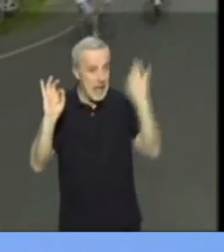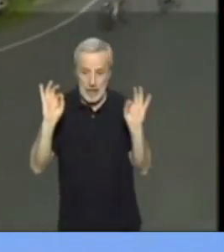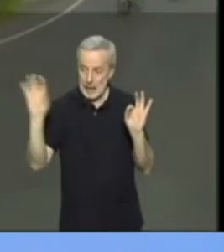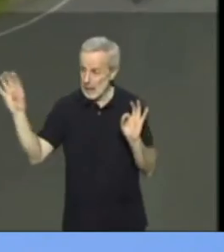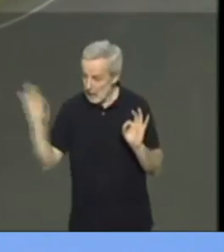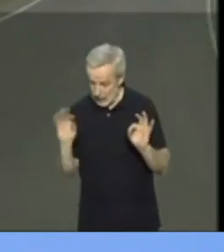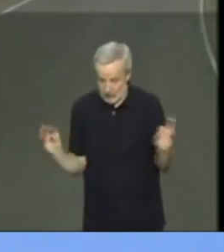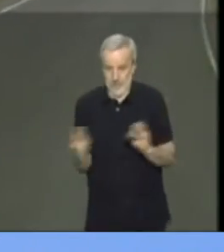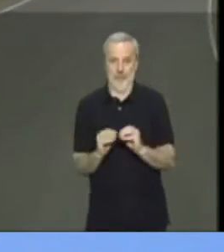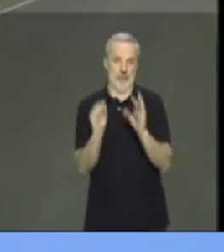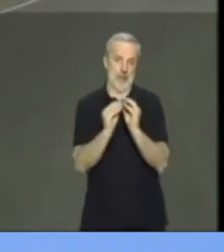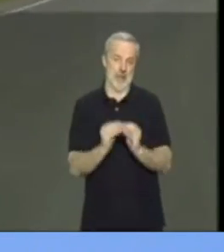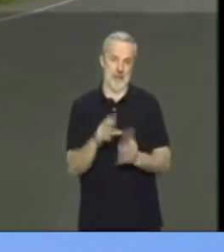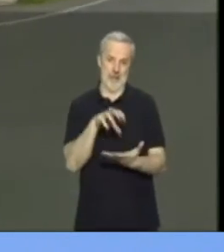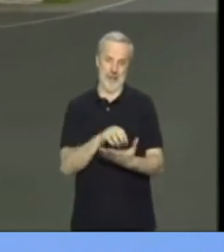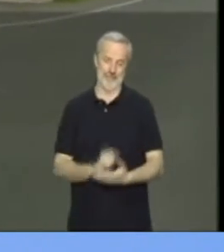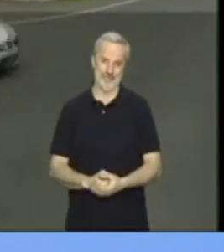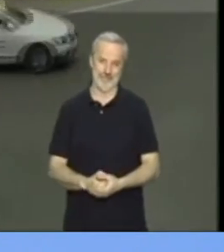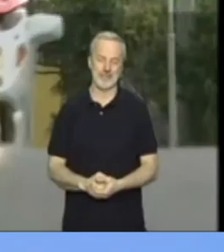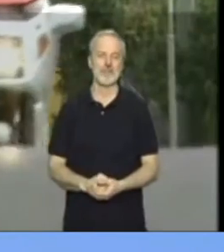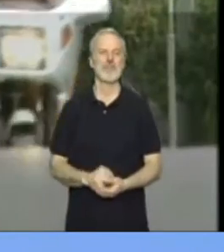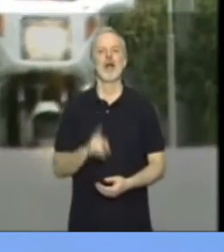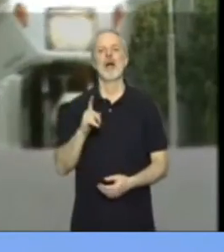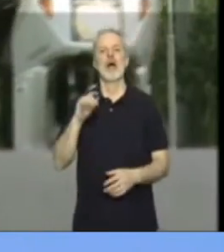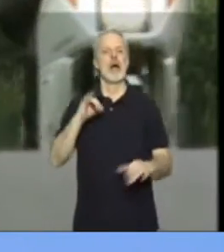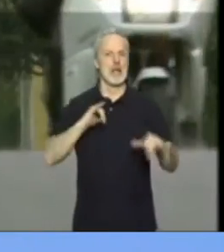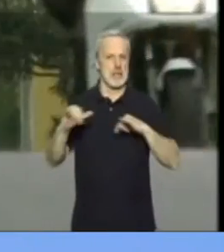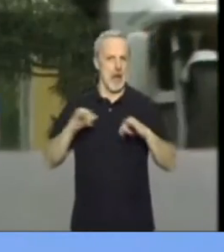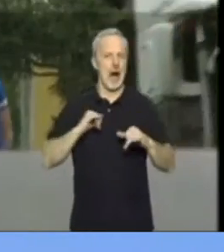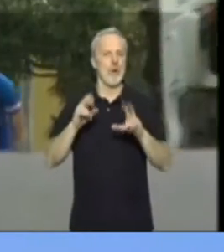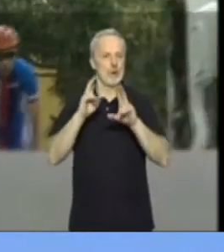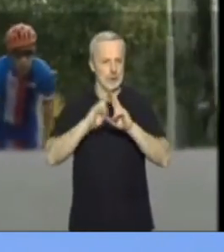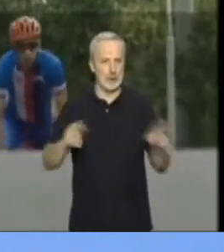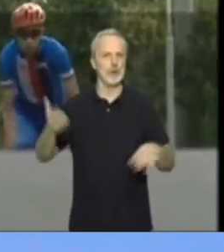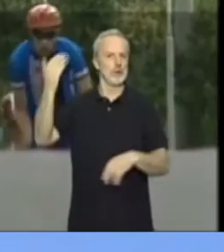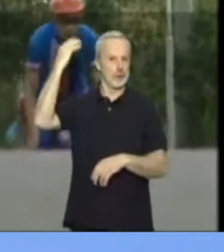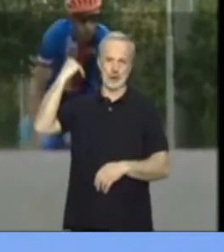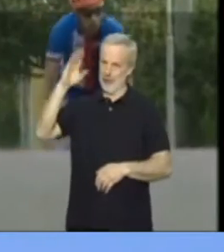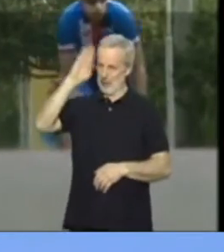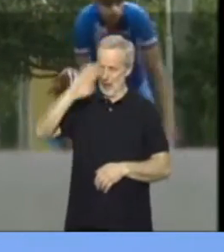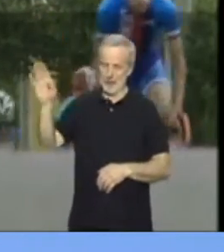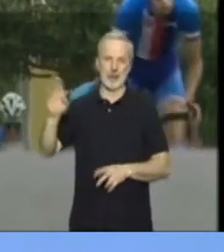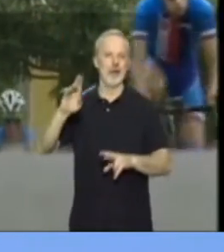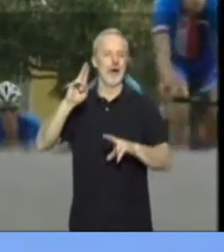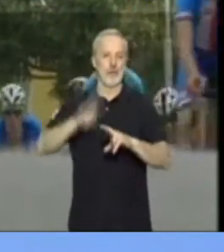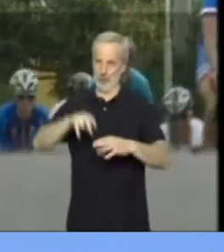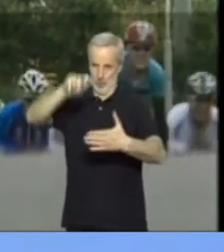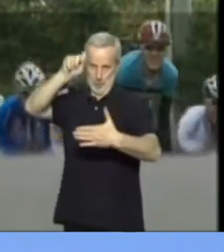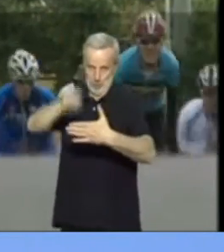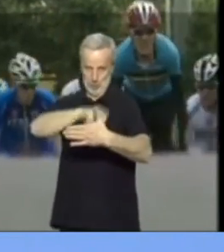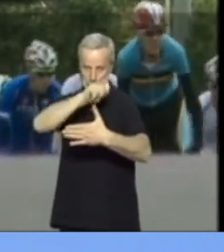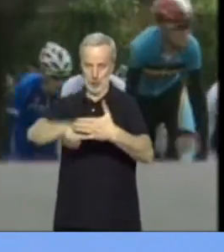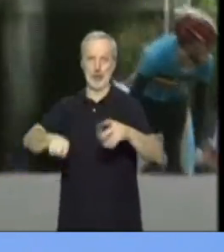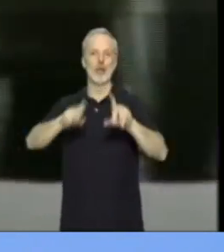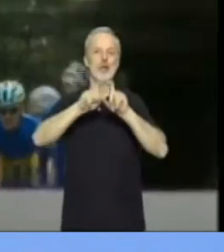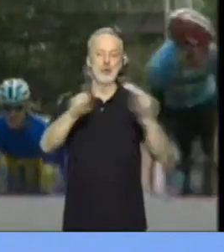Závod míru, jak říkám, obrovská tradice, pak taky ale dlouhý spánek, protože na závod míru nebyly peníze. Ono se sport